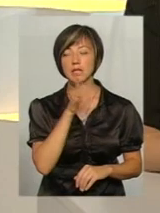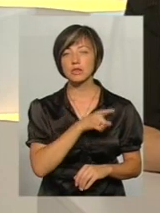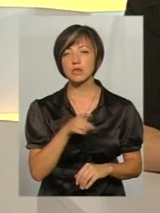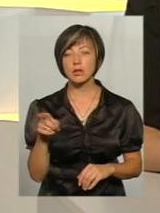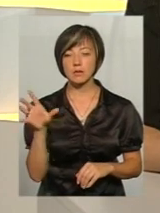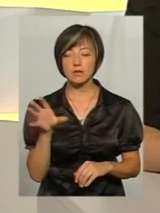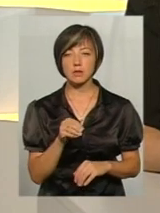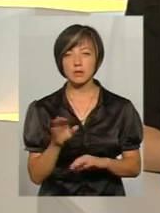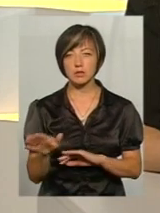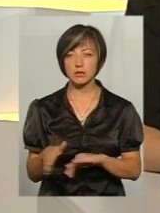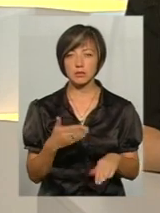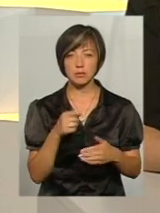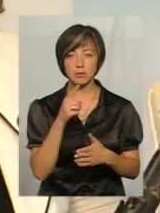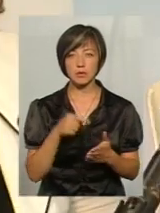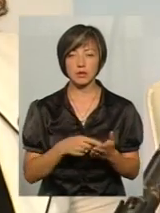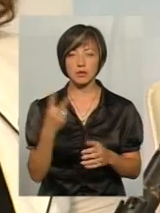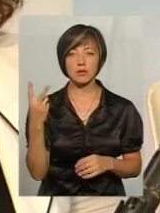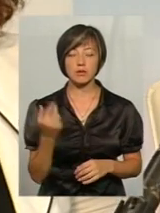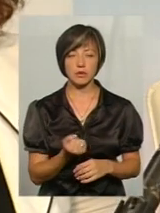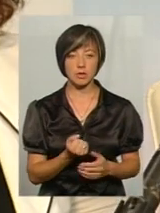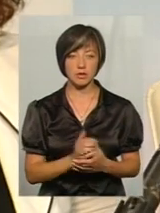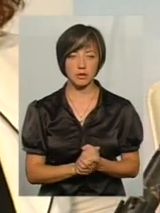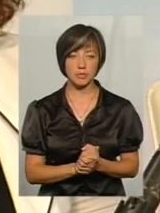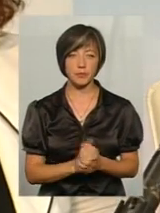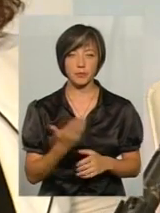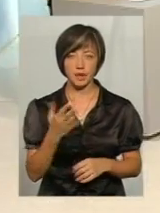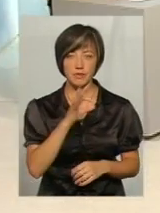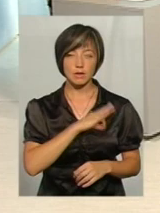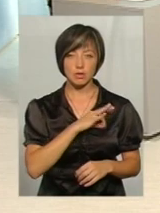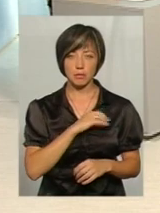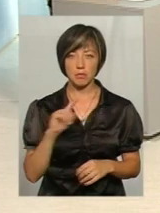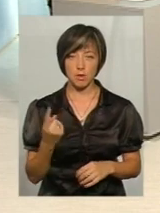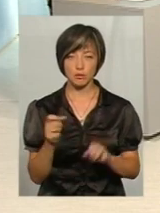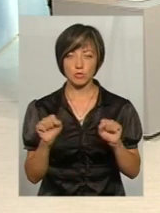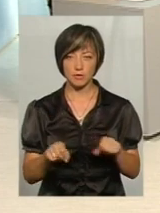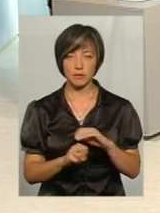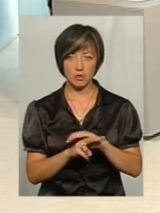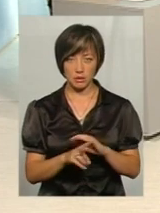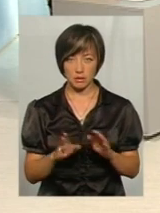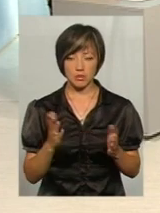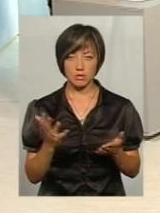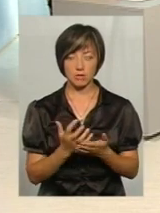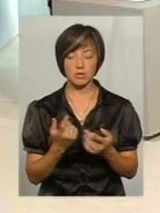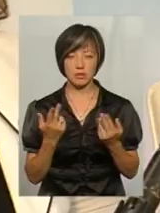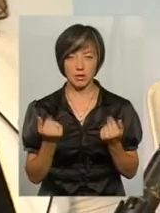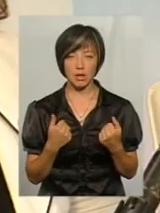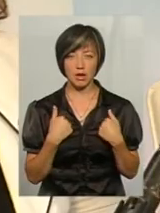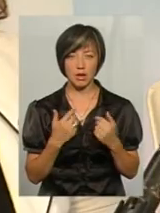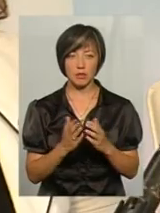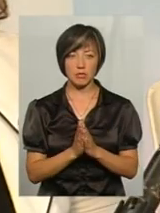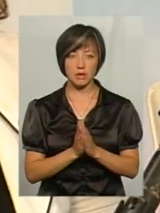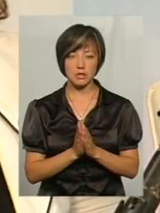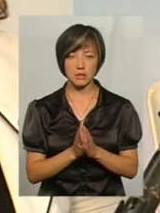тривало? Буквально 2 недели. І ви скористались першою можливістю втекти, яку да, отримали? Да, я просила